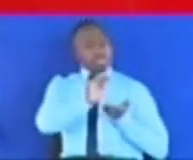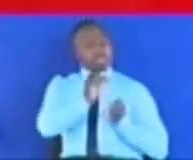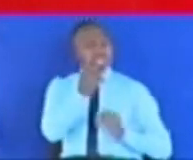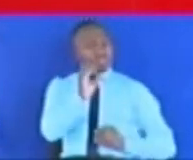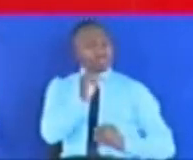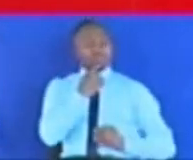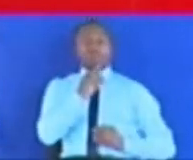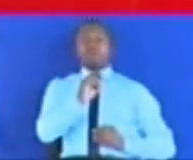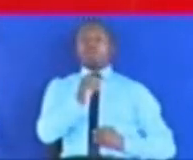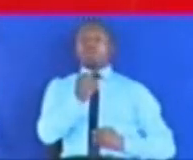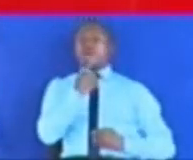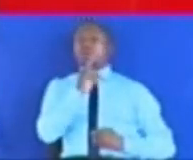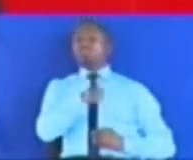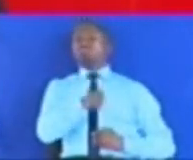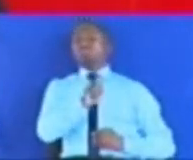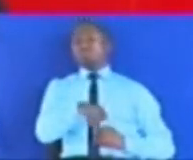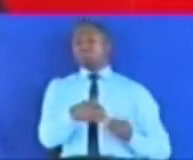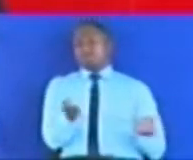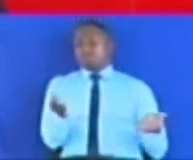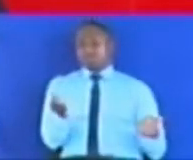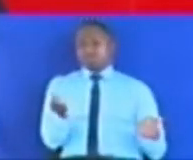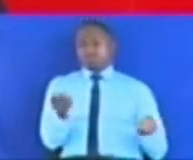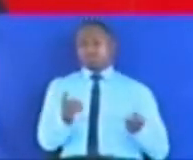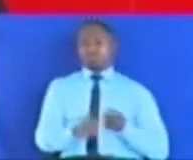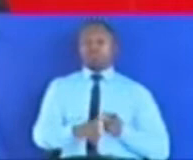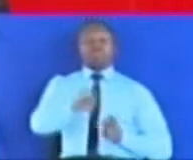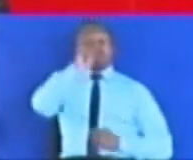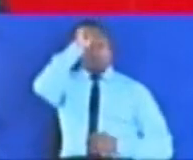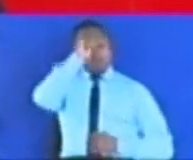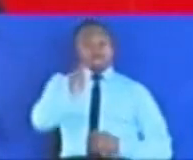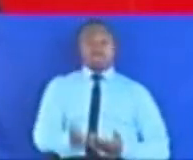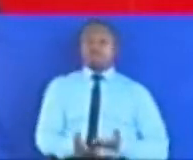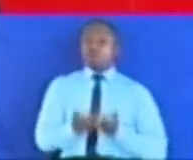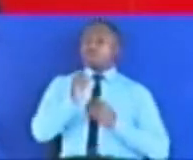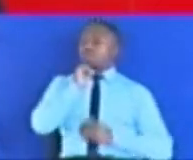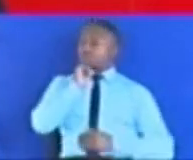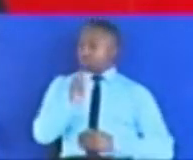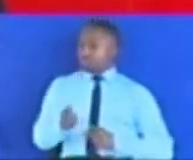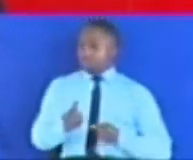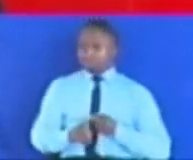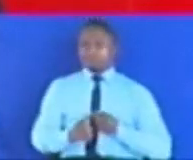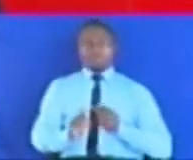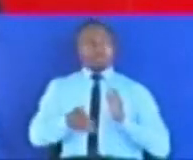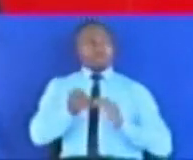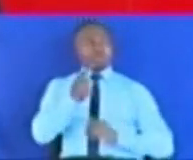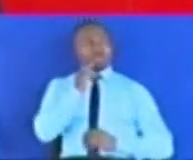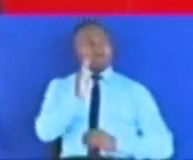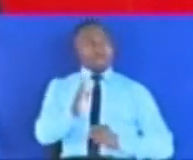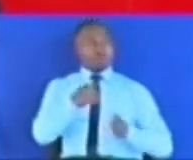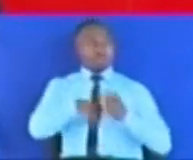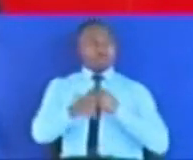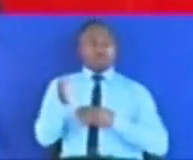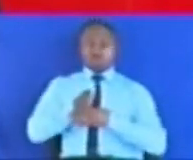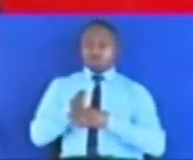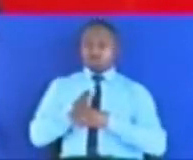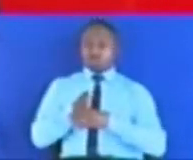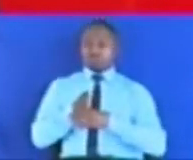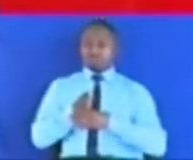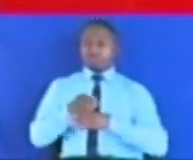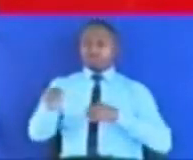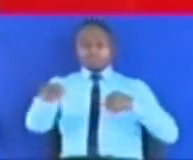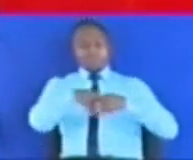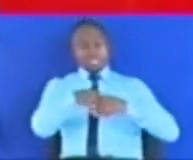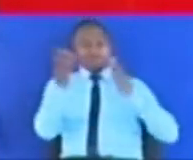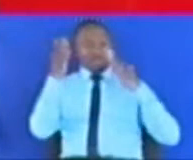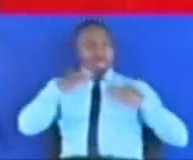kwamba dawa hapa zinapatikana. Mheshimiwa Naibu Speaker, baada ya kusema hilo kwenye swala la bima